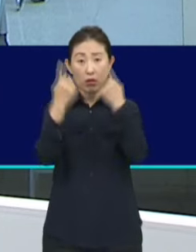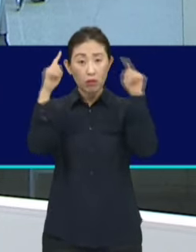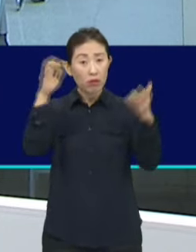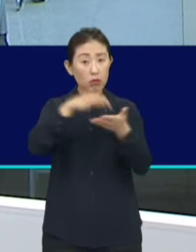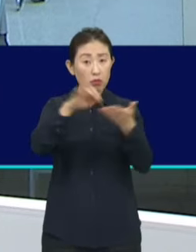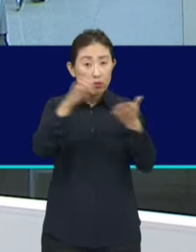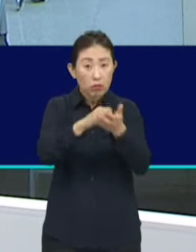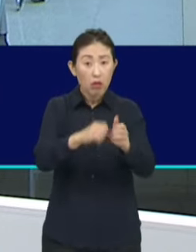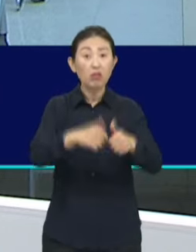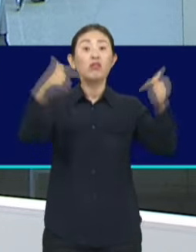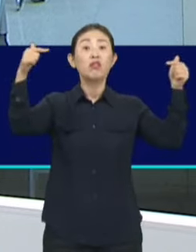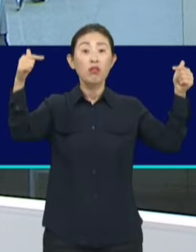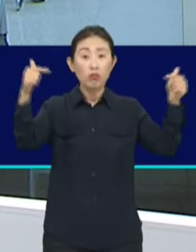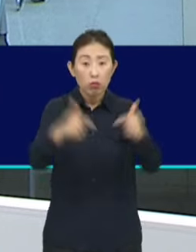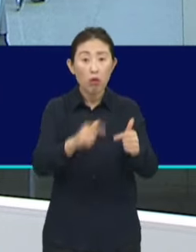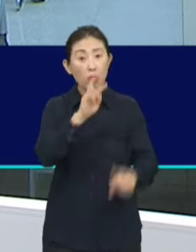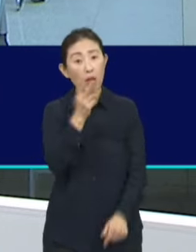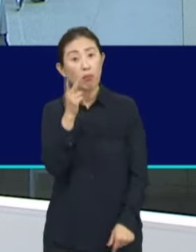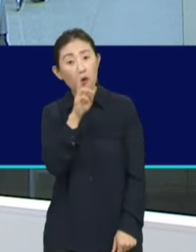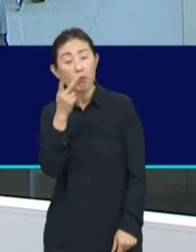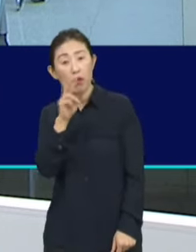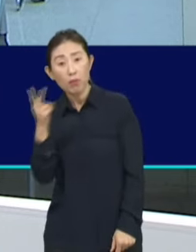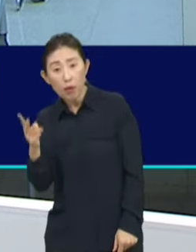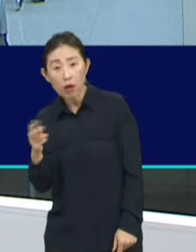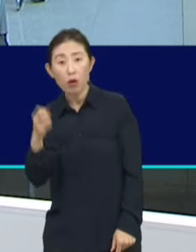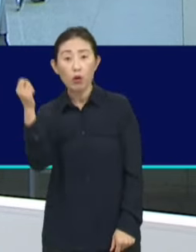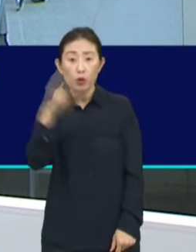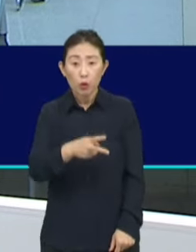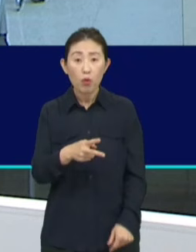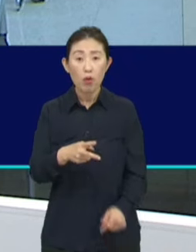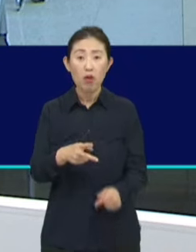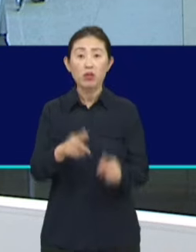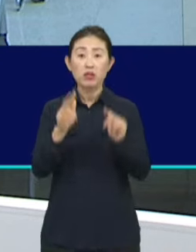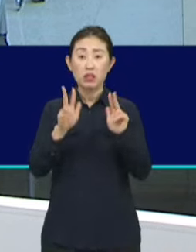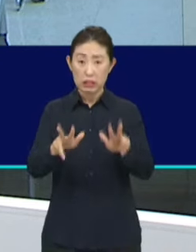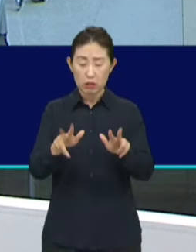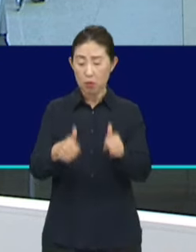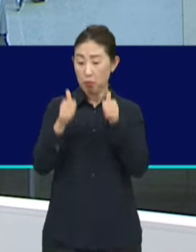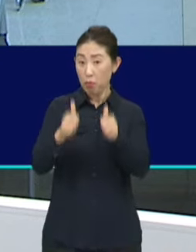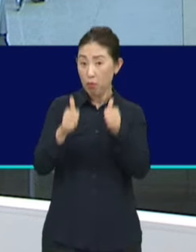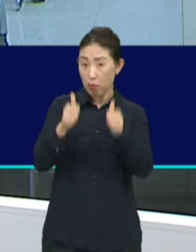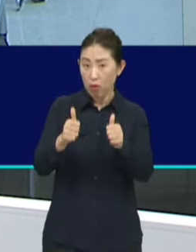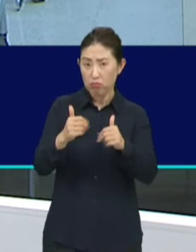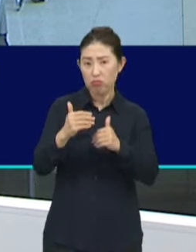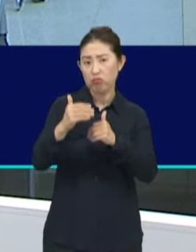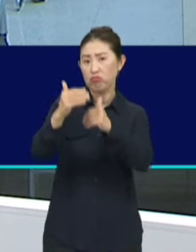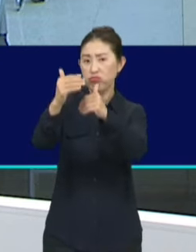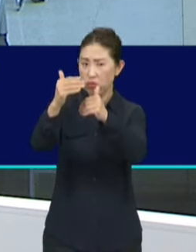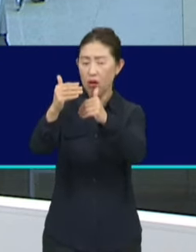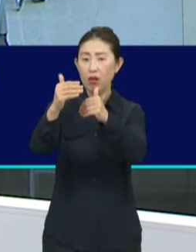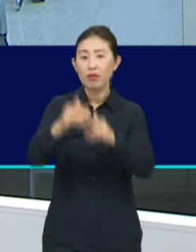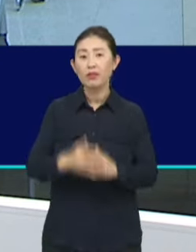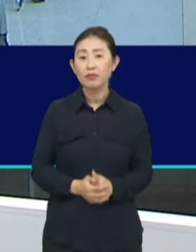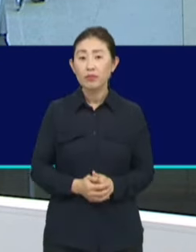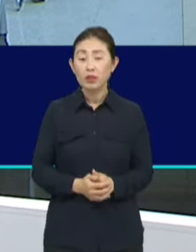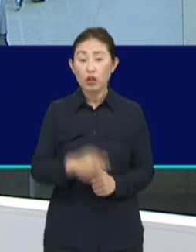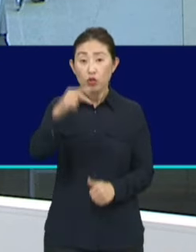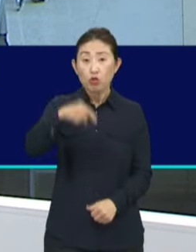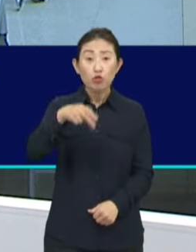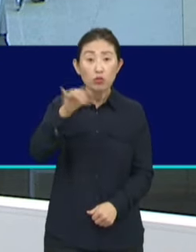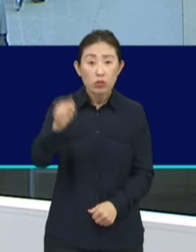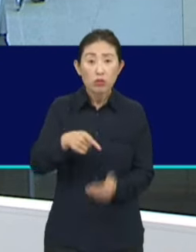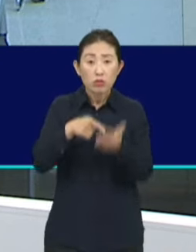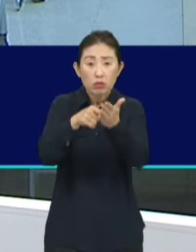규모가 오락가락 계속 바뀌는 데다 증원 승인에 대한 법원의 판단까지 남아있기 때문입니다. 특히 수시